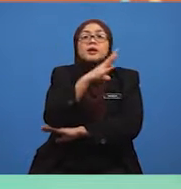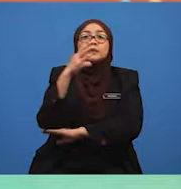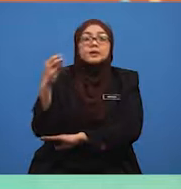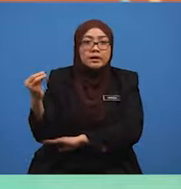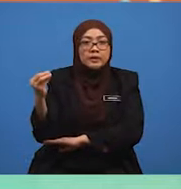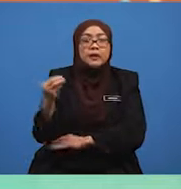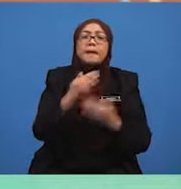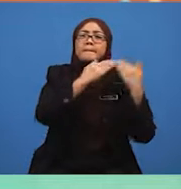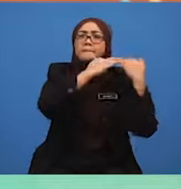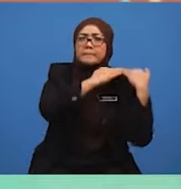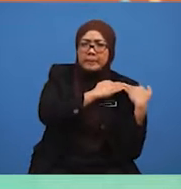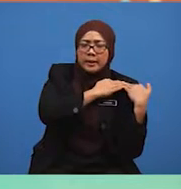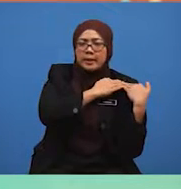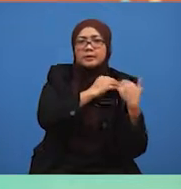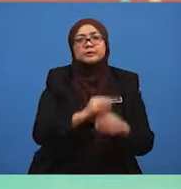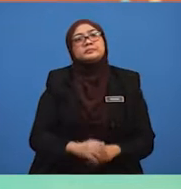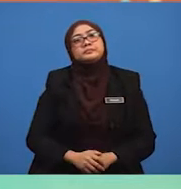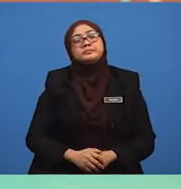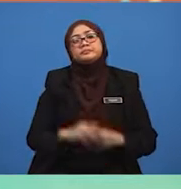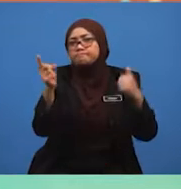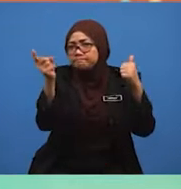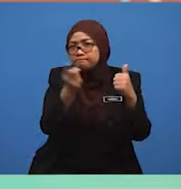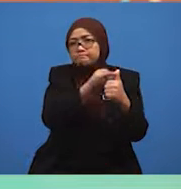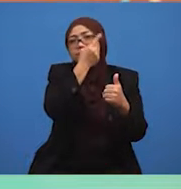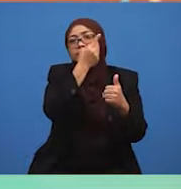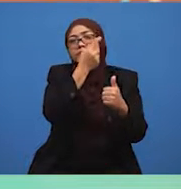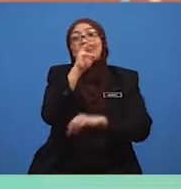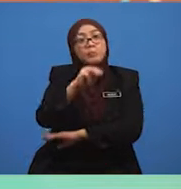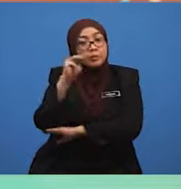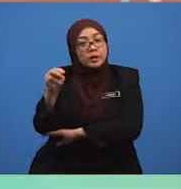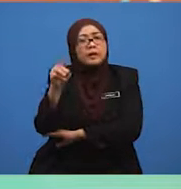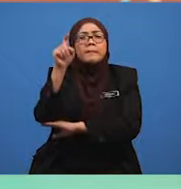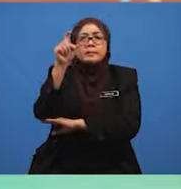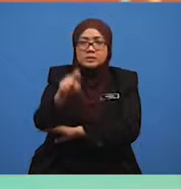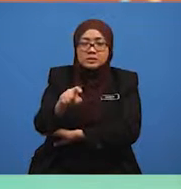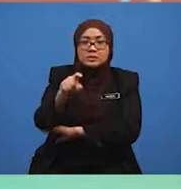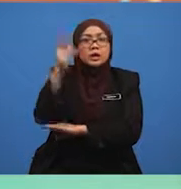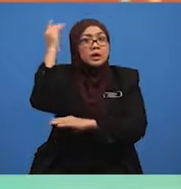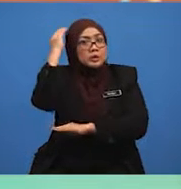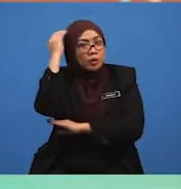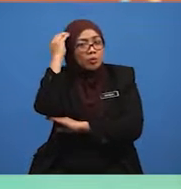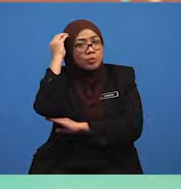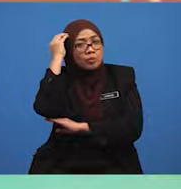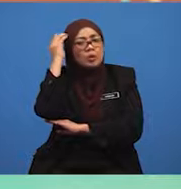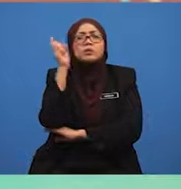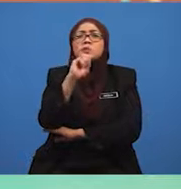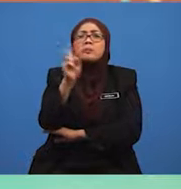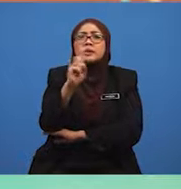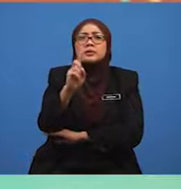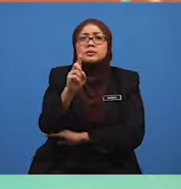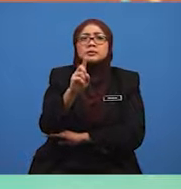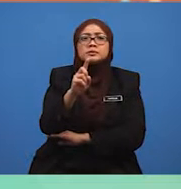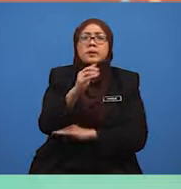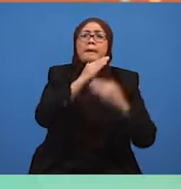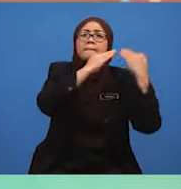beban. Pertama sekali, murid-murid perlu mengenal pasti di manakah beban itu